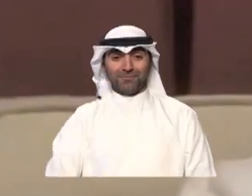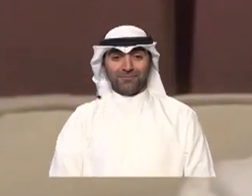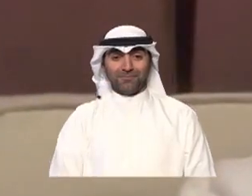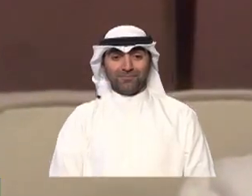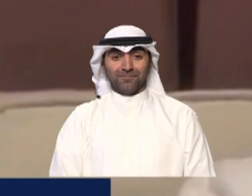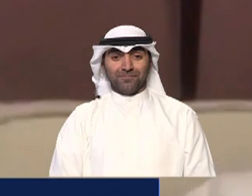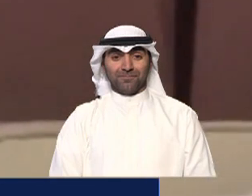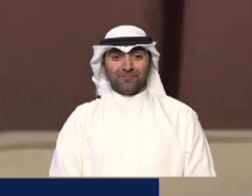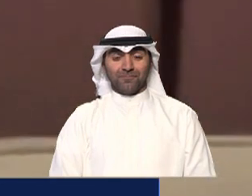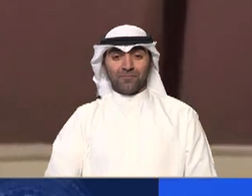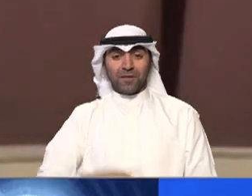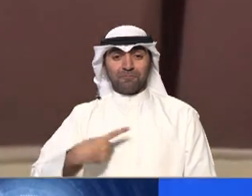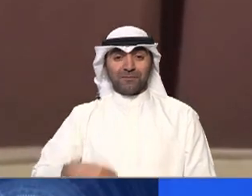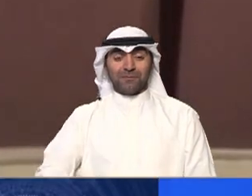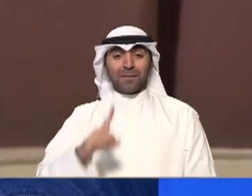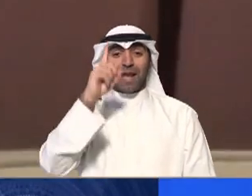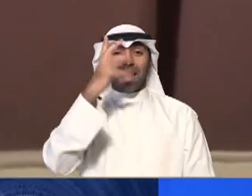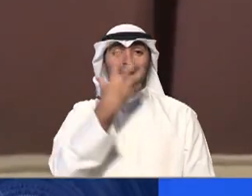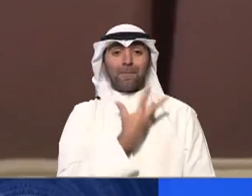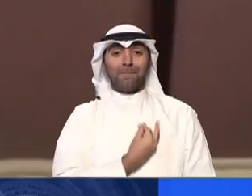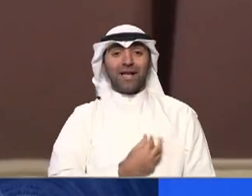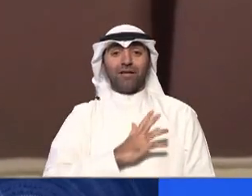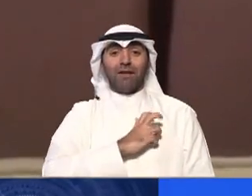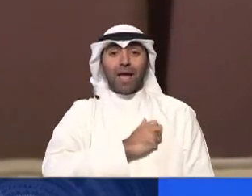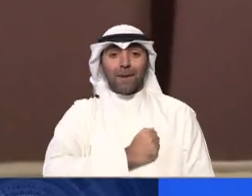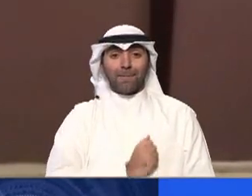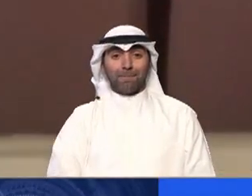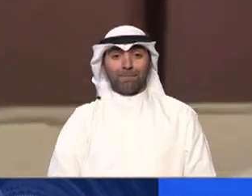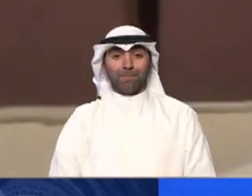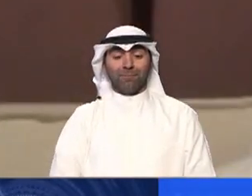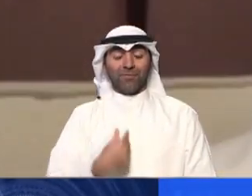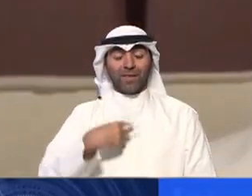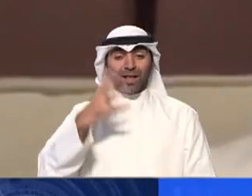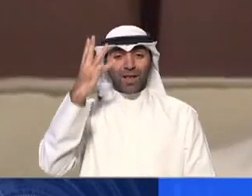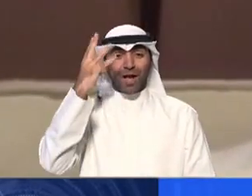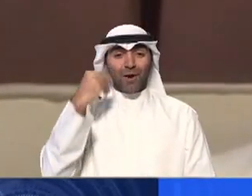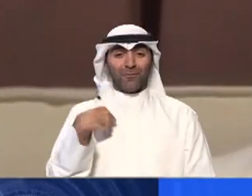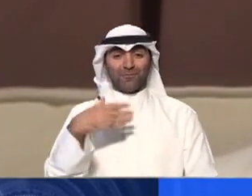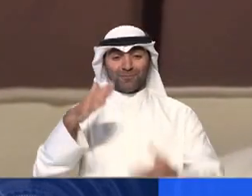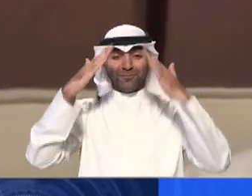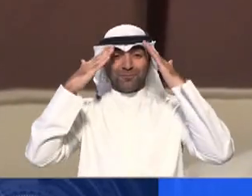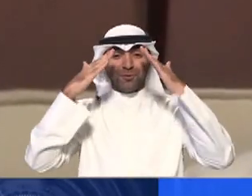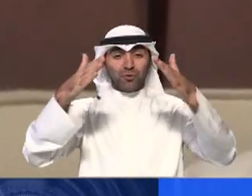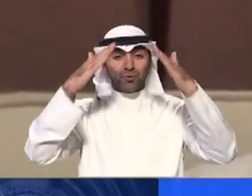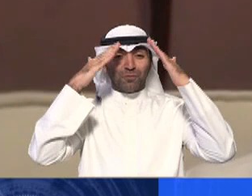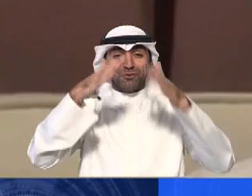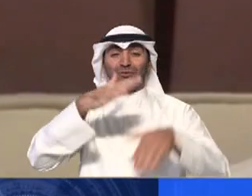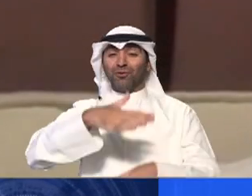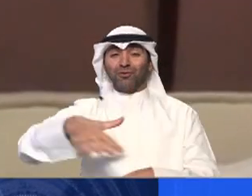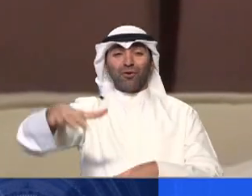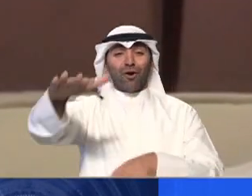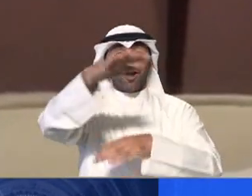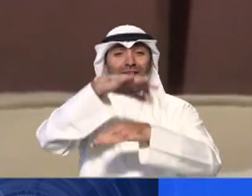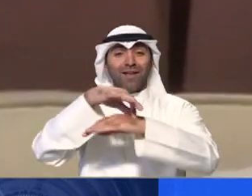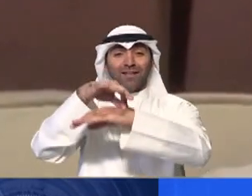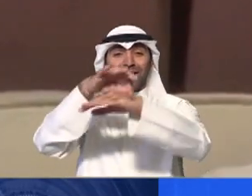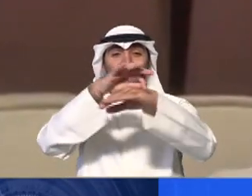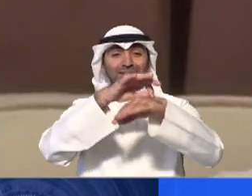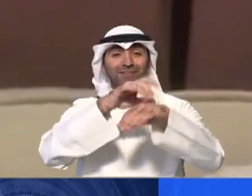بسم الله الرحمن الرحيم. طبعا أحب أشكر كل من سأل عني سواء باتصال أو